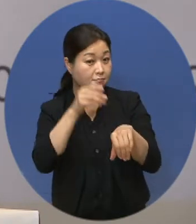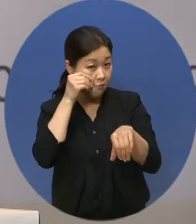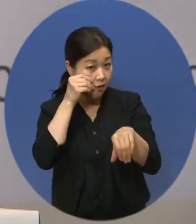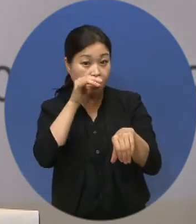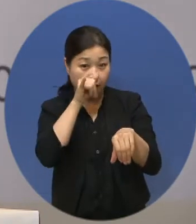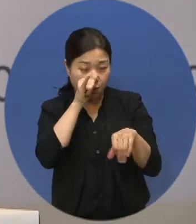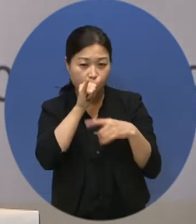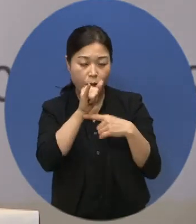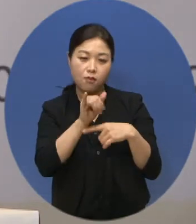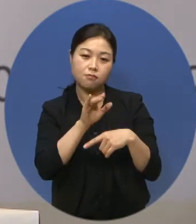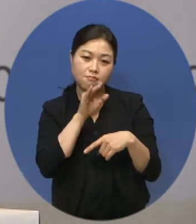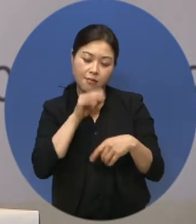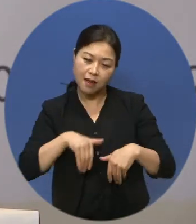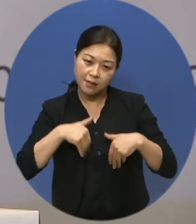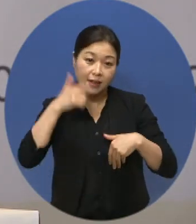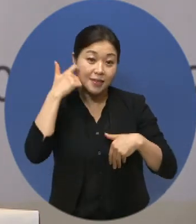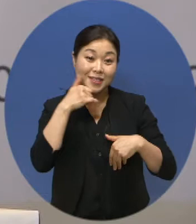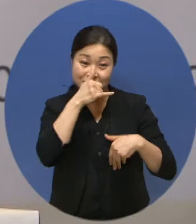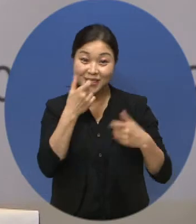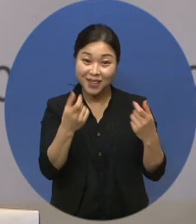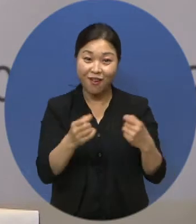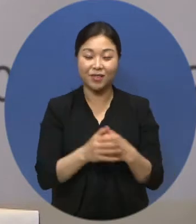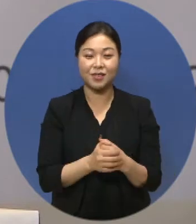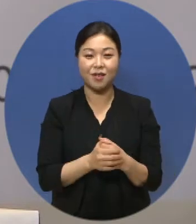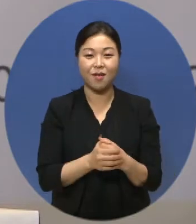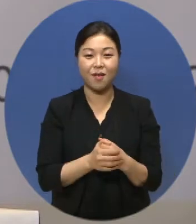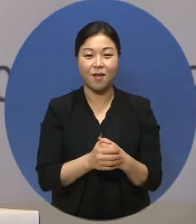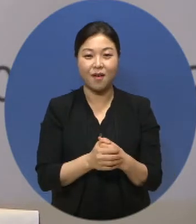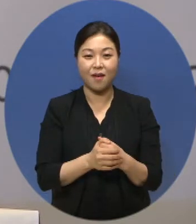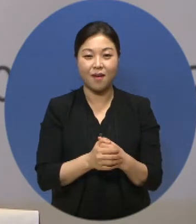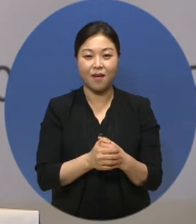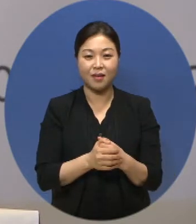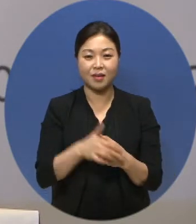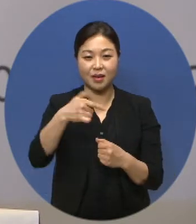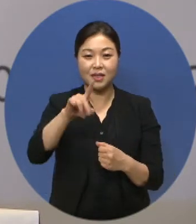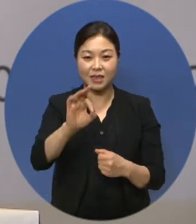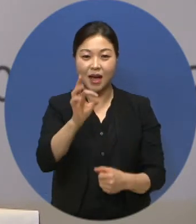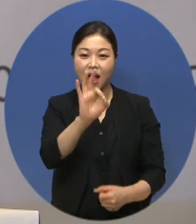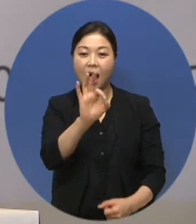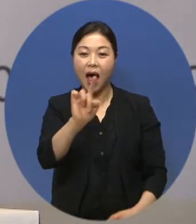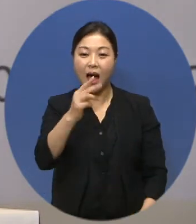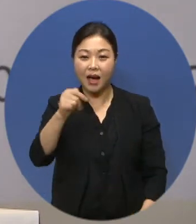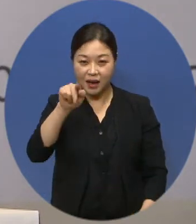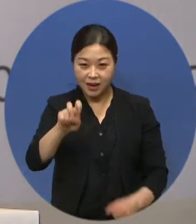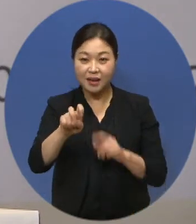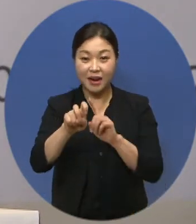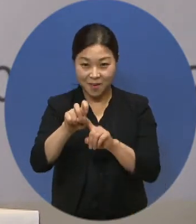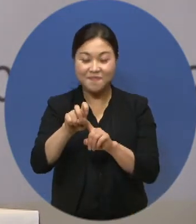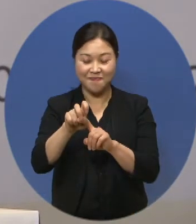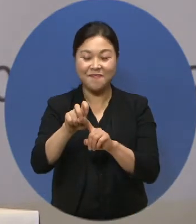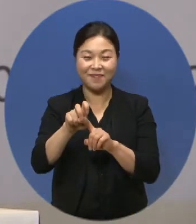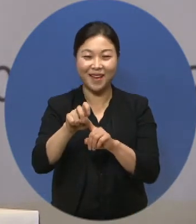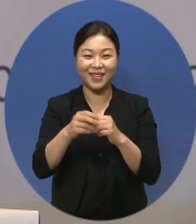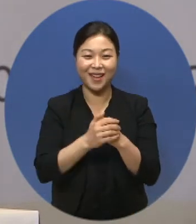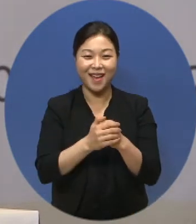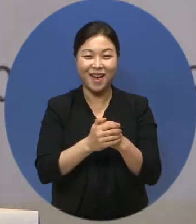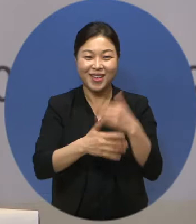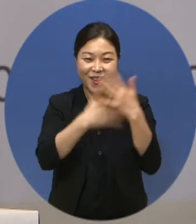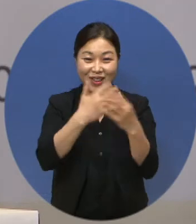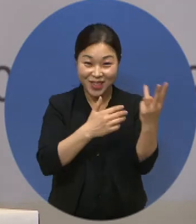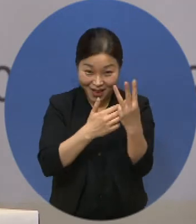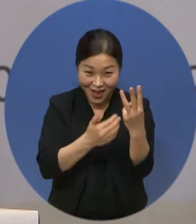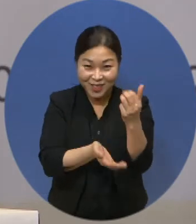따뜻함 같은 거를 느낄 수 있어서 저는 이제 장하람 감독님의 작품을 이렇게 새 작품을 칭찬해 주신 장하람 감독님의